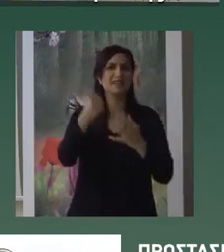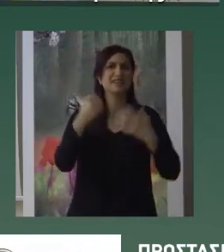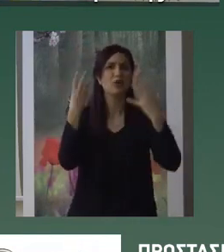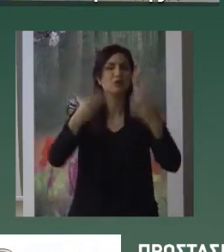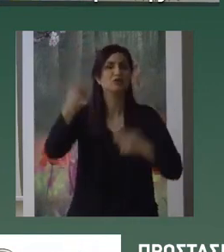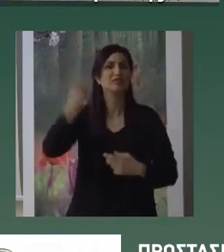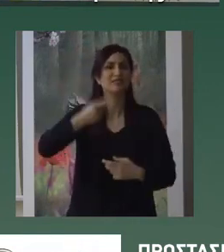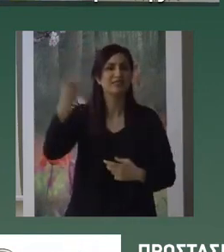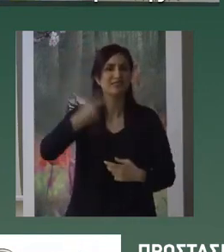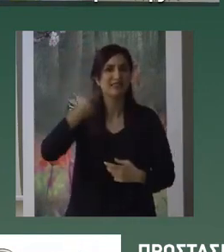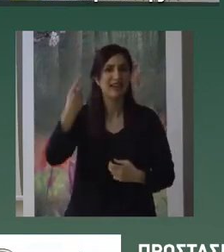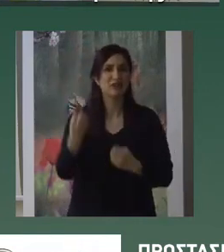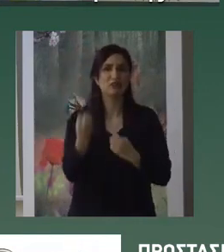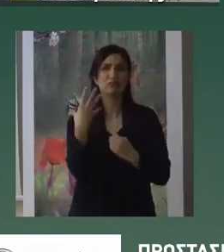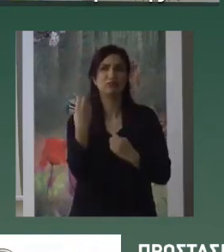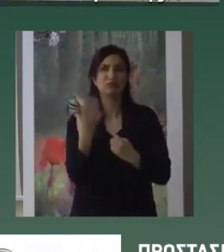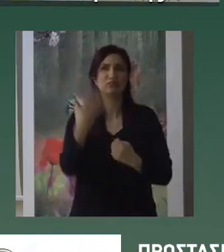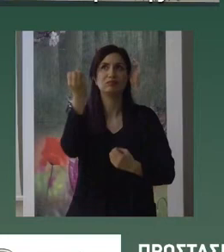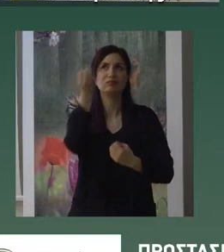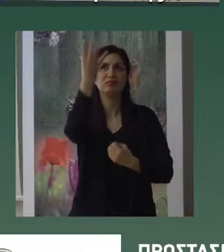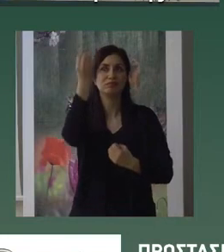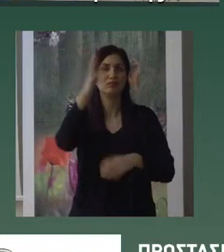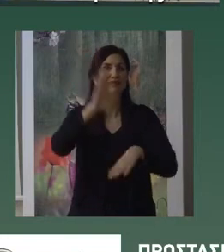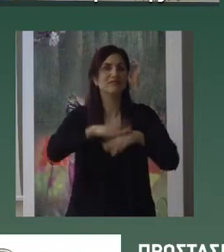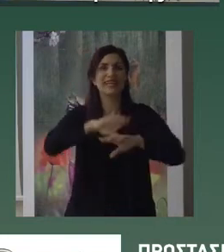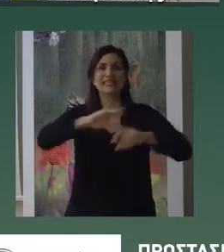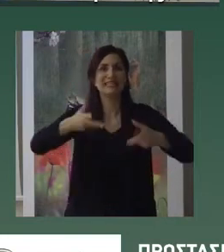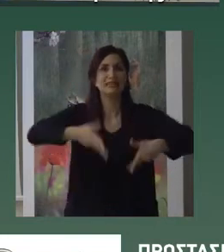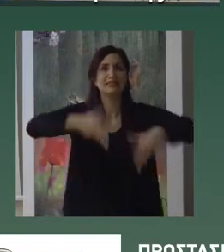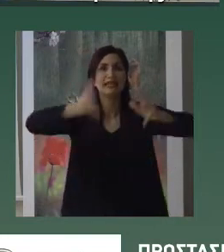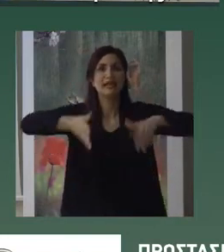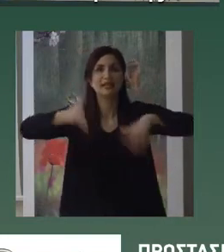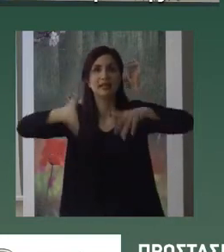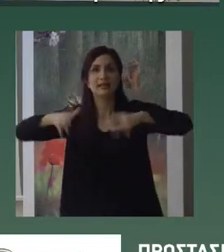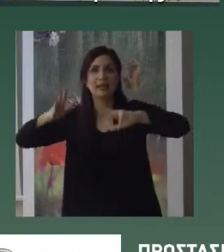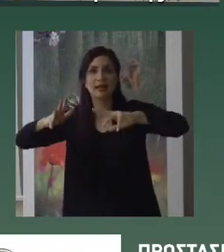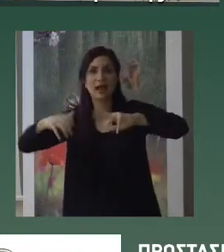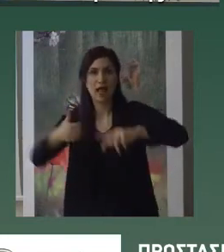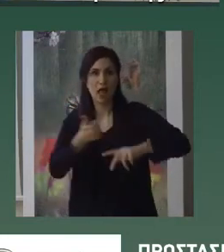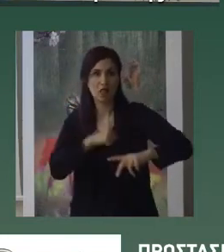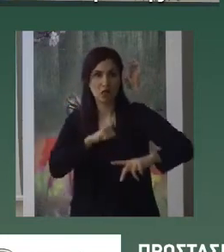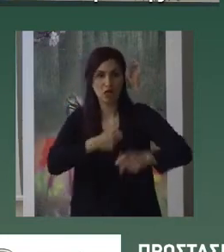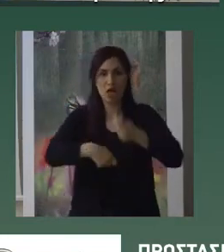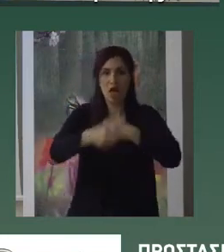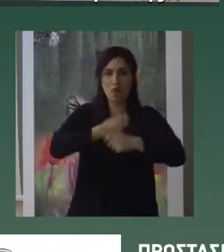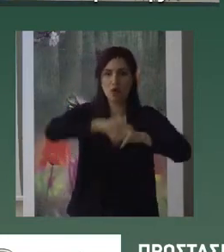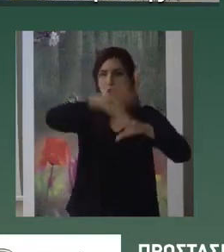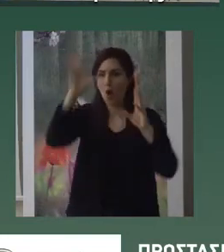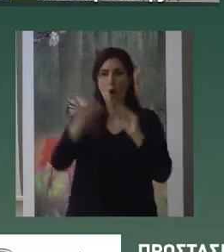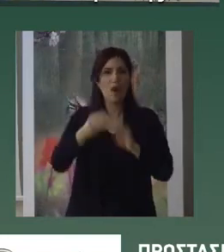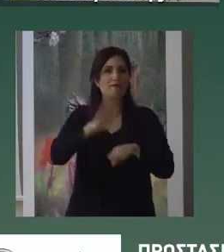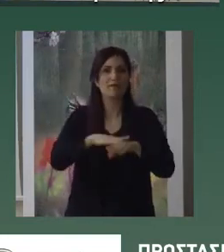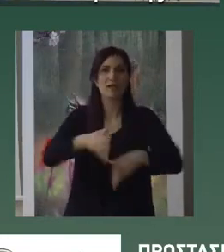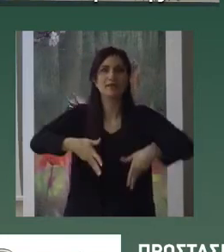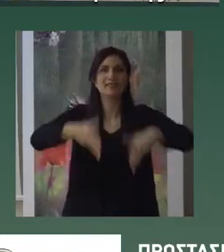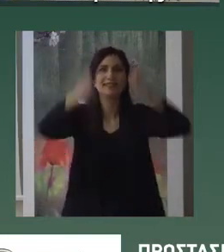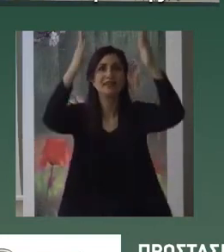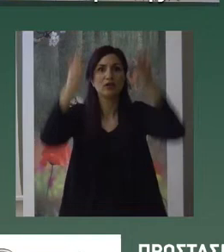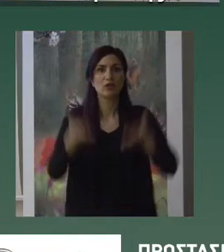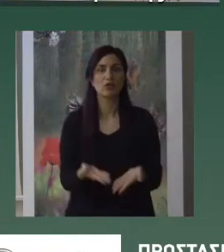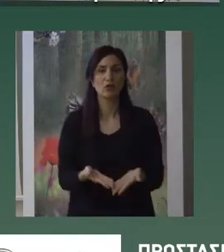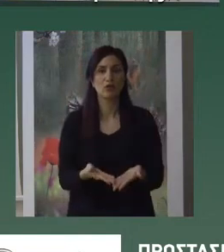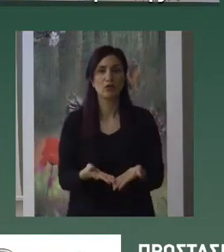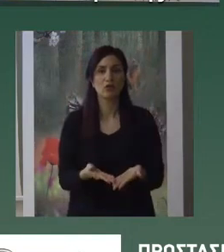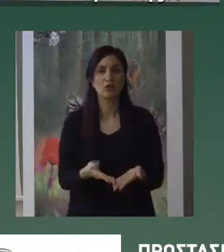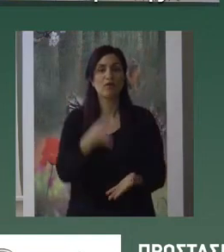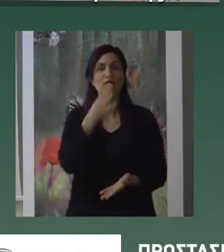αερίων θερμοκηπίου στο Δήμο Αθηναίων είναι από τα κτίρια. Είτε είναι δημόσια, είτε ιδιωτικά, είτε εμπορικά. Γιατί τόσο πολύ όταν ο μέσος όρος είναι περίπου